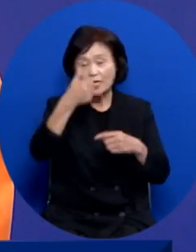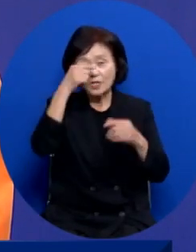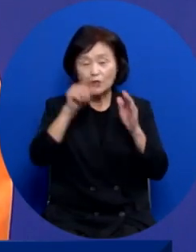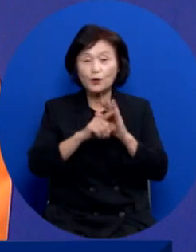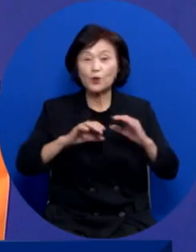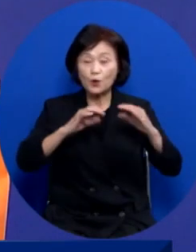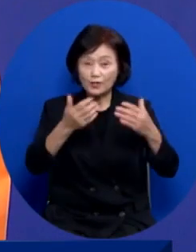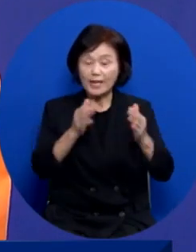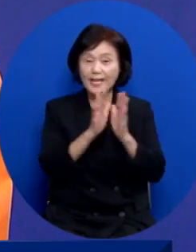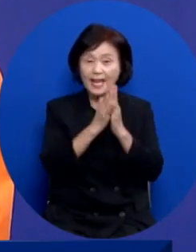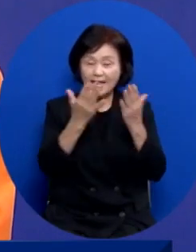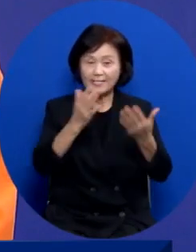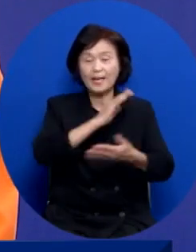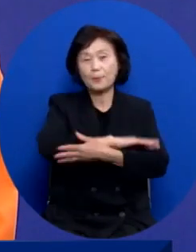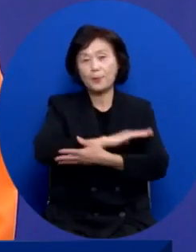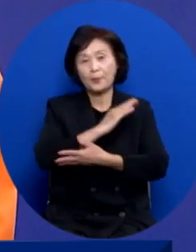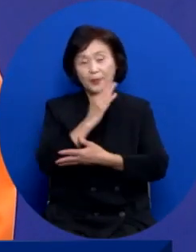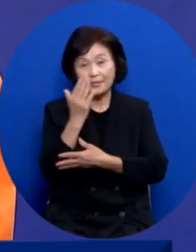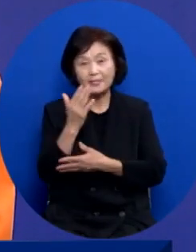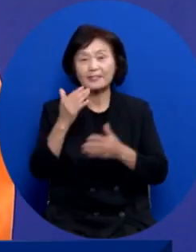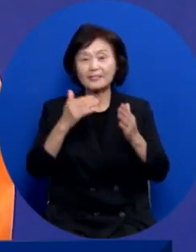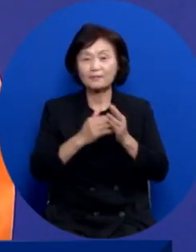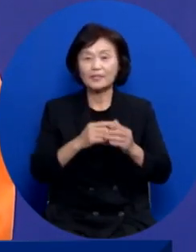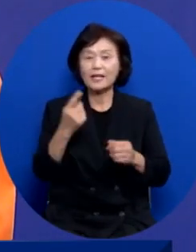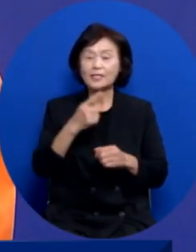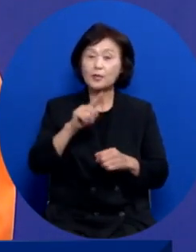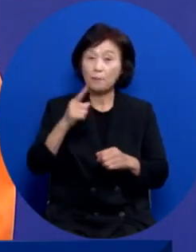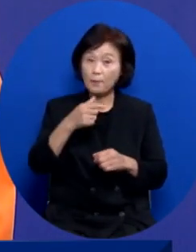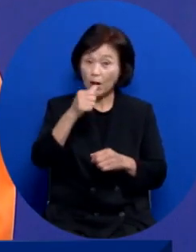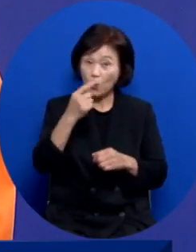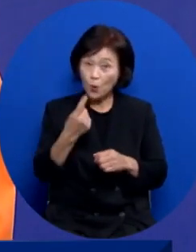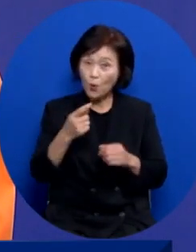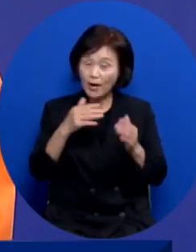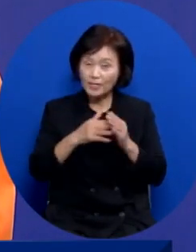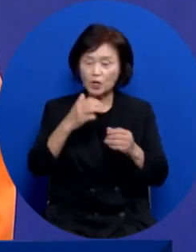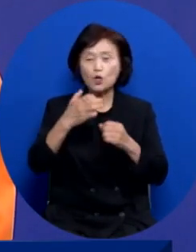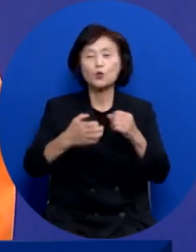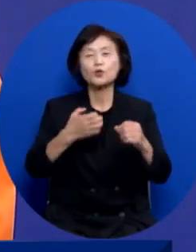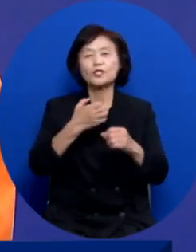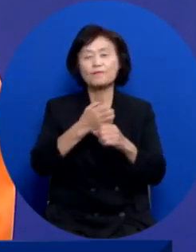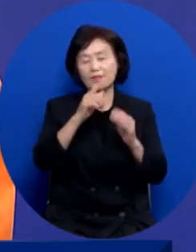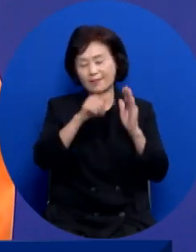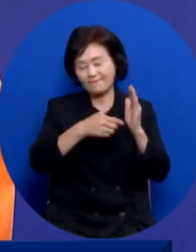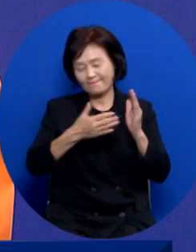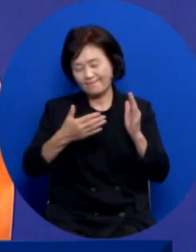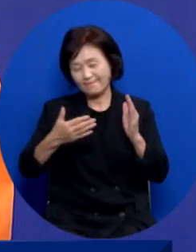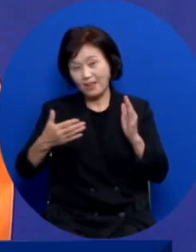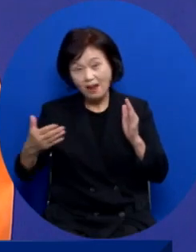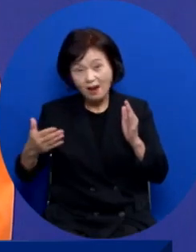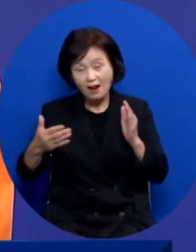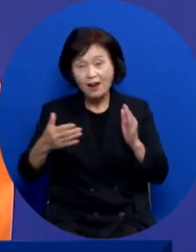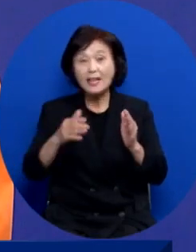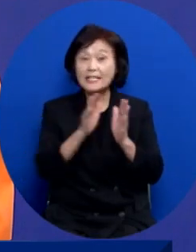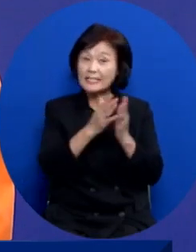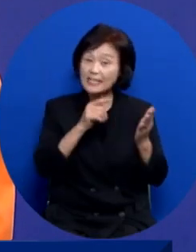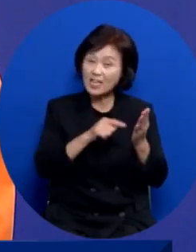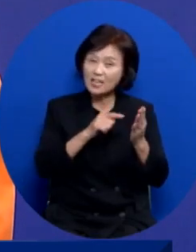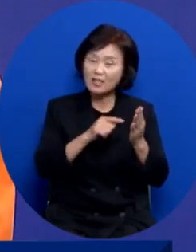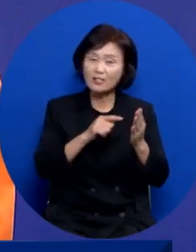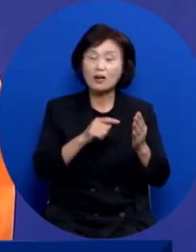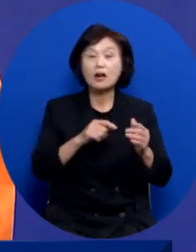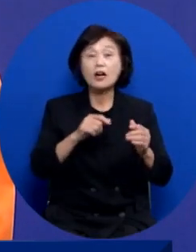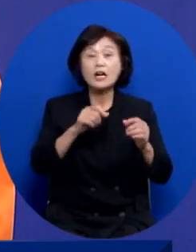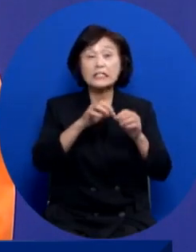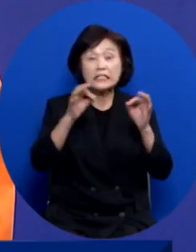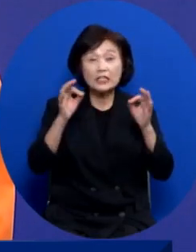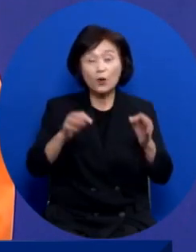창간했습니다. 지령 1100호까지 90년의 세월을 거쳐 오는 동안 감리회 월간지 기독교 세계는 격동의